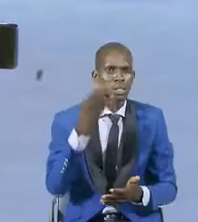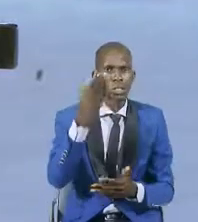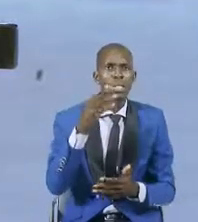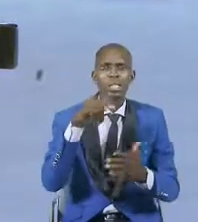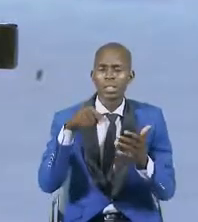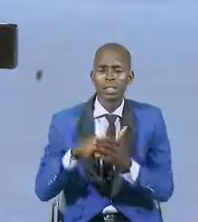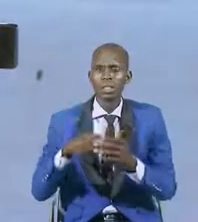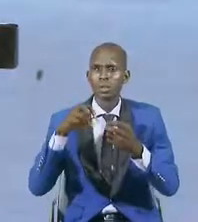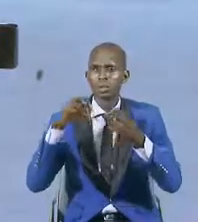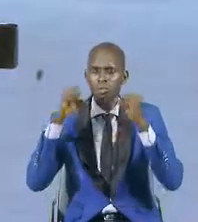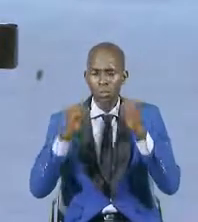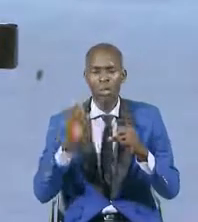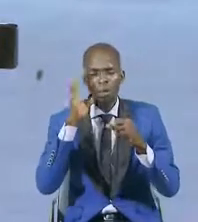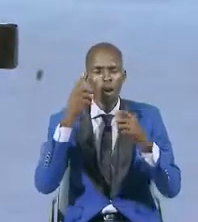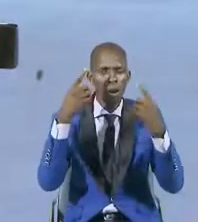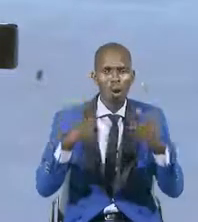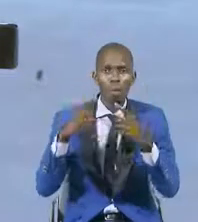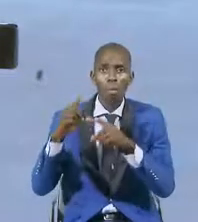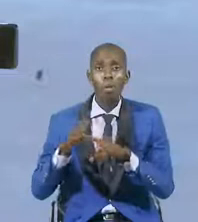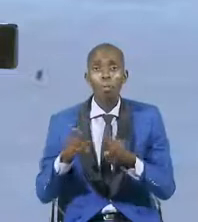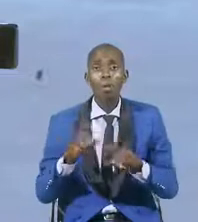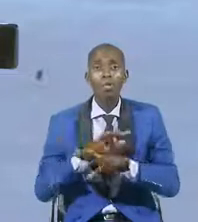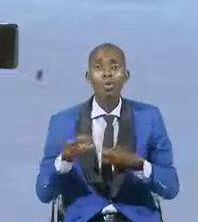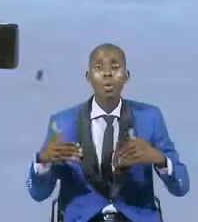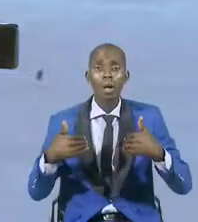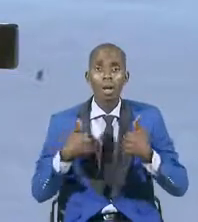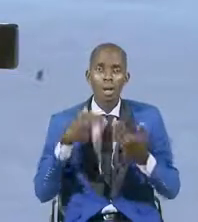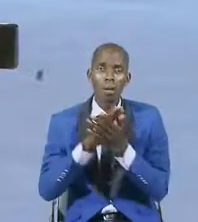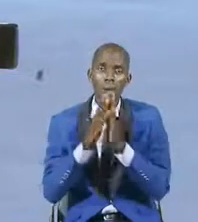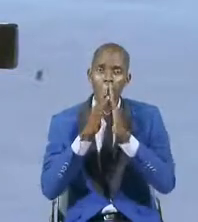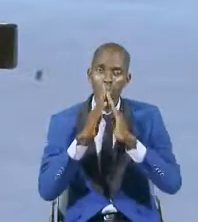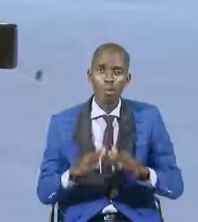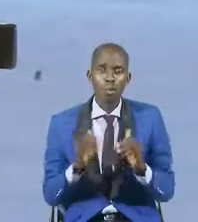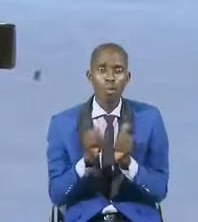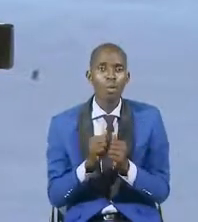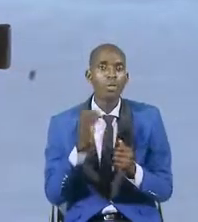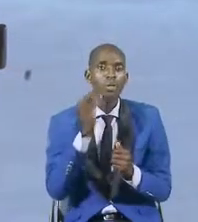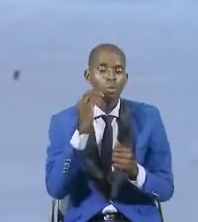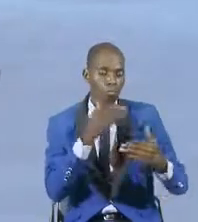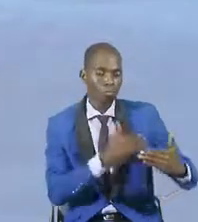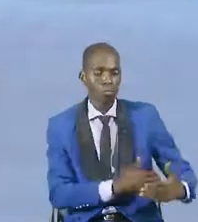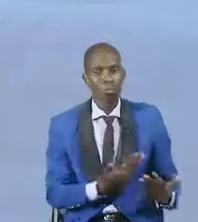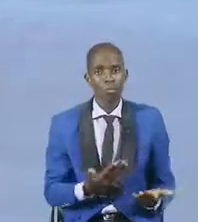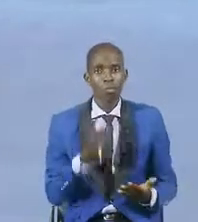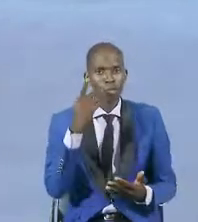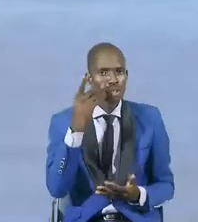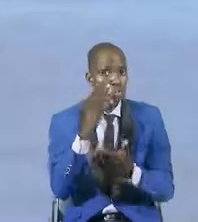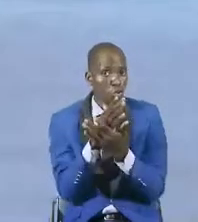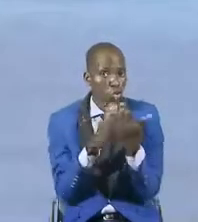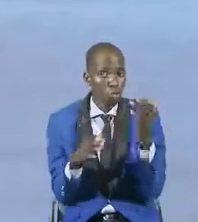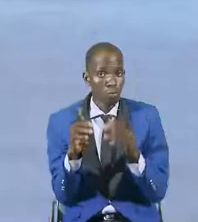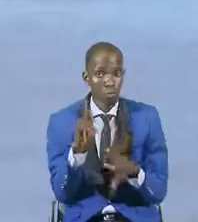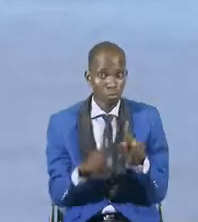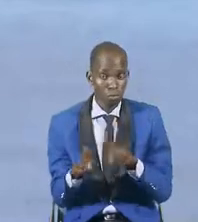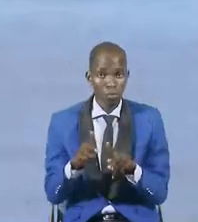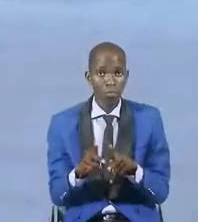cette puissance, ce pouvoir arriver sur le champ. Je veux qu'il y ait ce miracle, mais ils n'ont pas la paix avec leurs